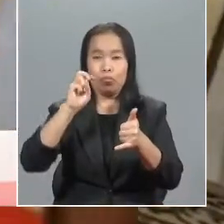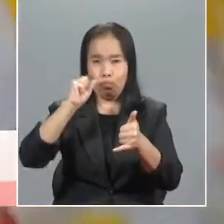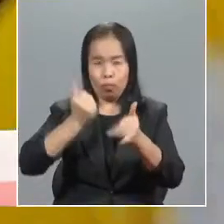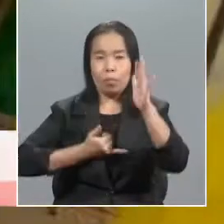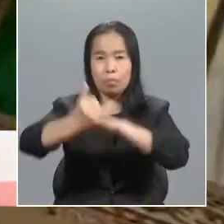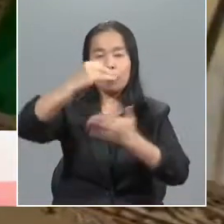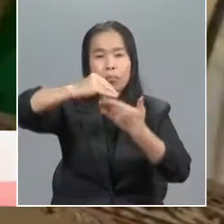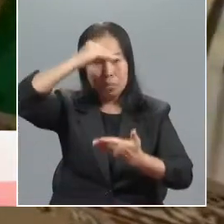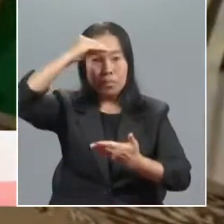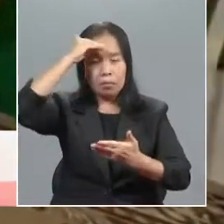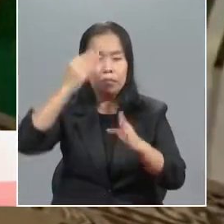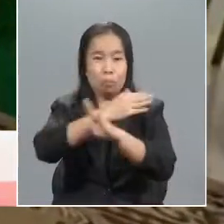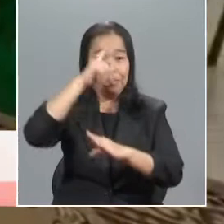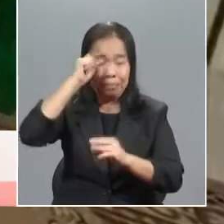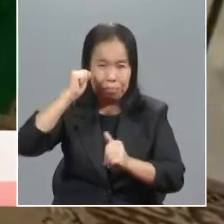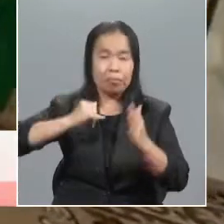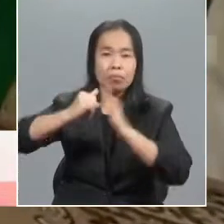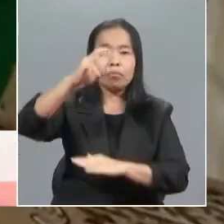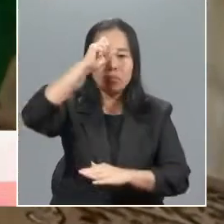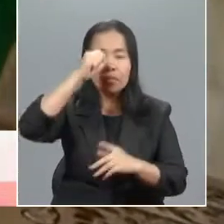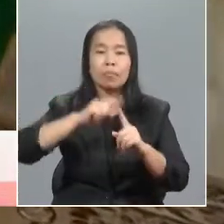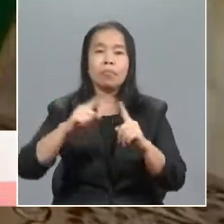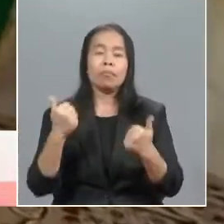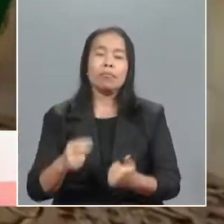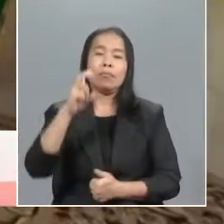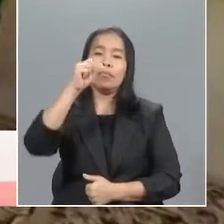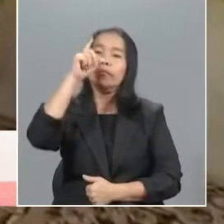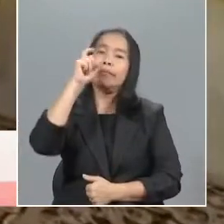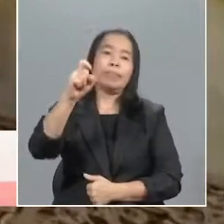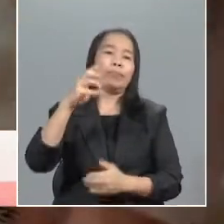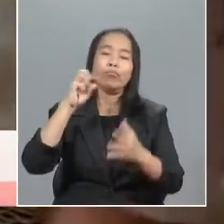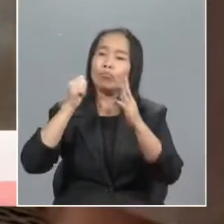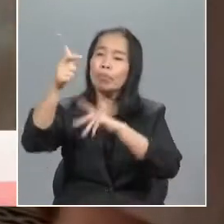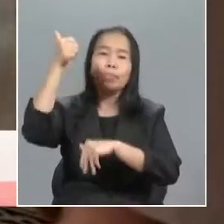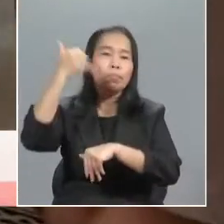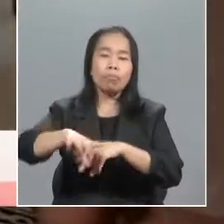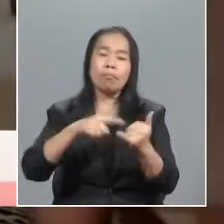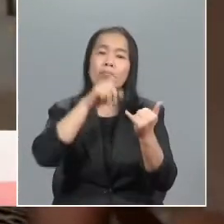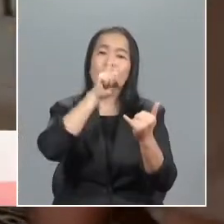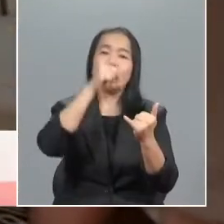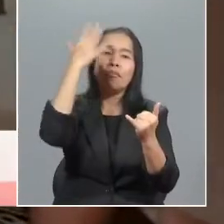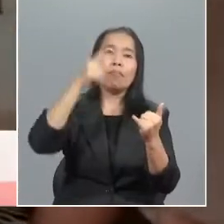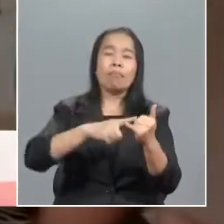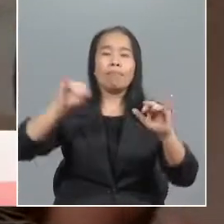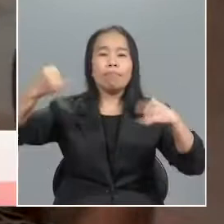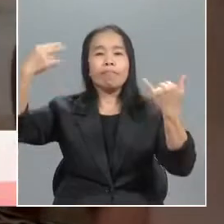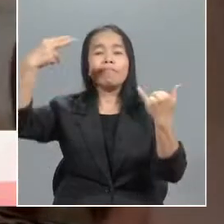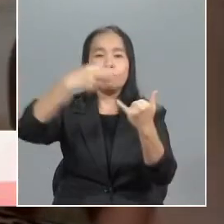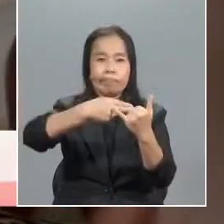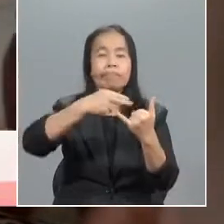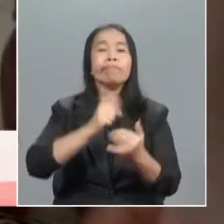ช่างเมื่อวันเสาร์ที่ผ่านมานะคะแต่ก็ไม่ทันได้สอบตามที่ตั้งใจมาถูกคู่อริยิงเสียชีวิตก่